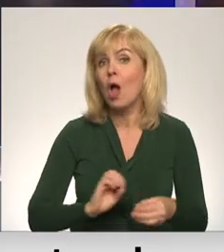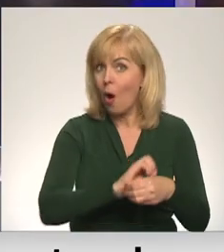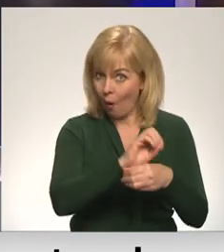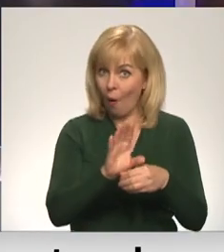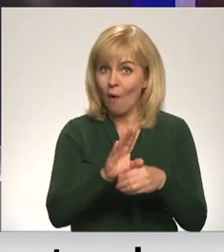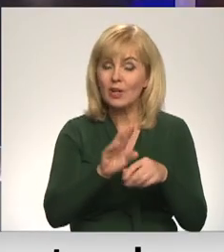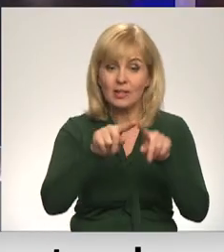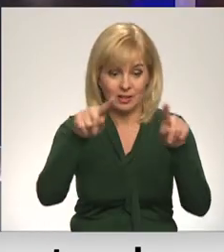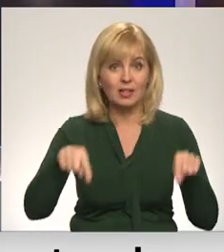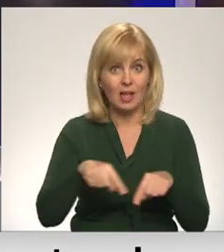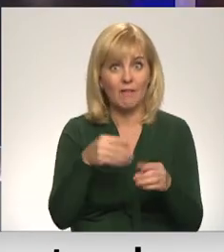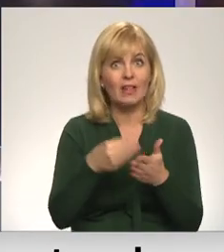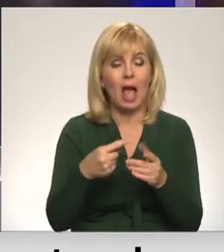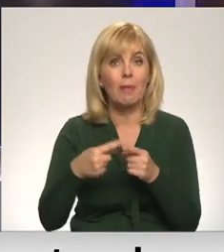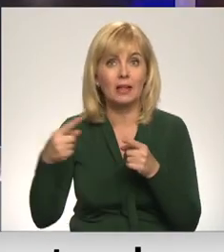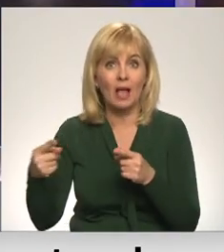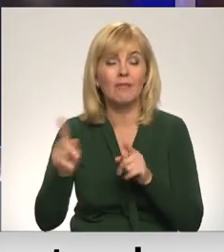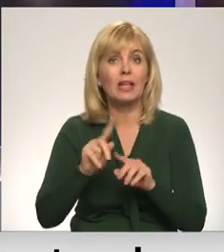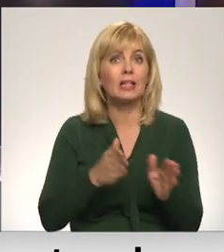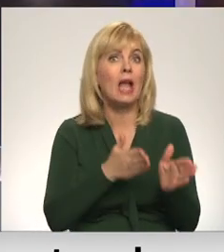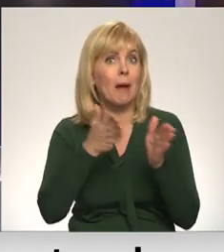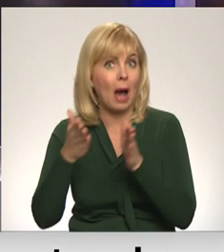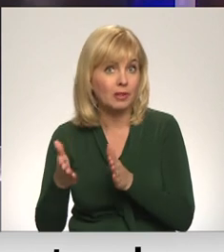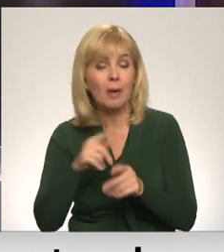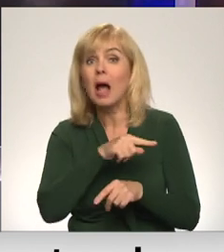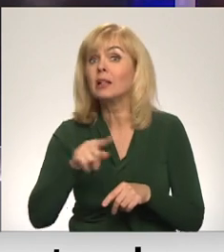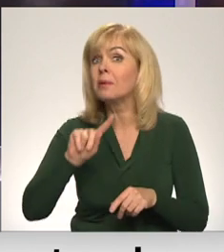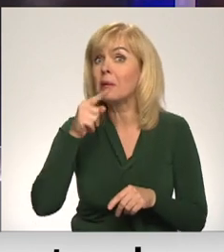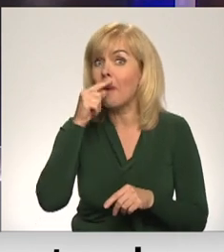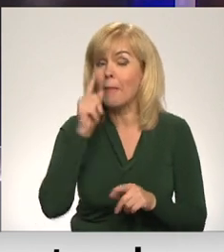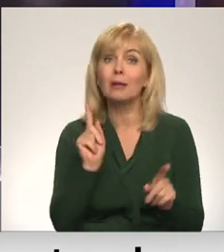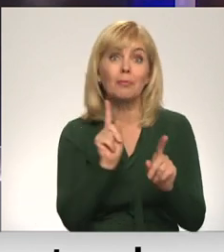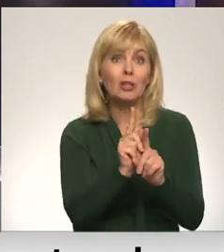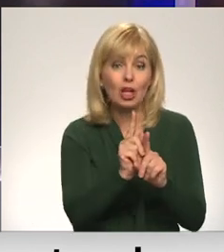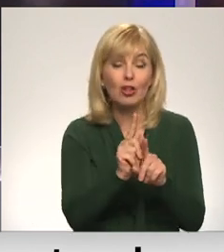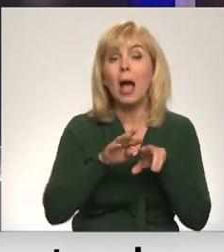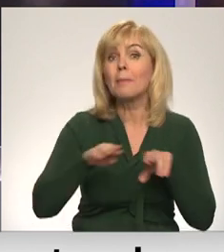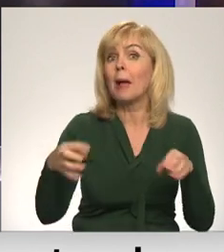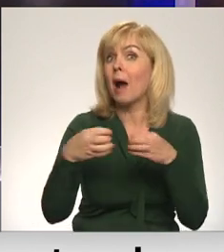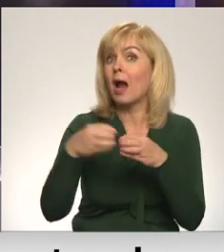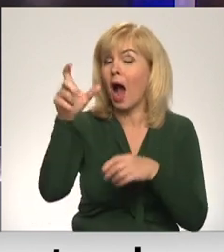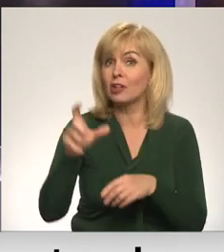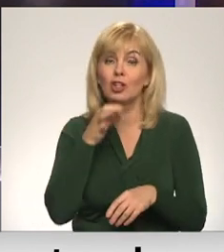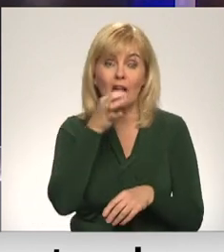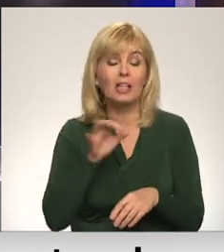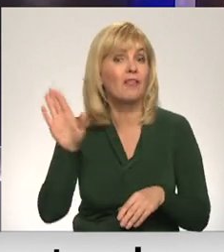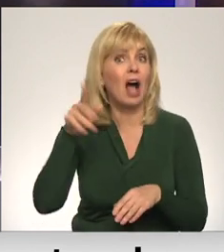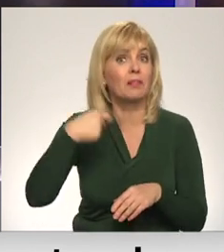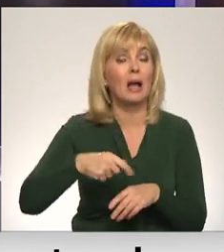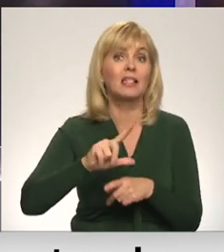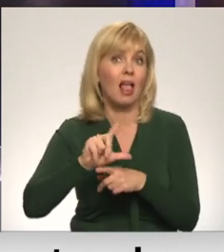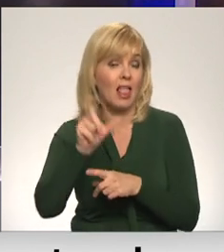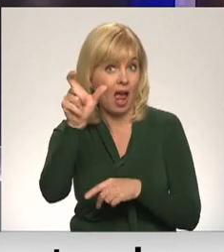COVID-19 certifikātu derīguma termiņš ir jāpārceļ līdz 1. martam. Pēc tikšanās ar premjeru Krišānu Kariņu uzsvēris valsts prezidents Egils